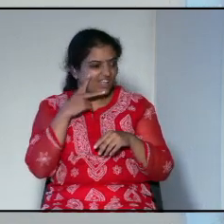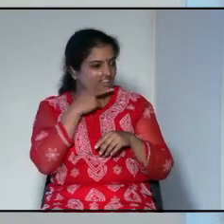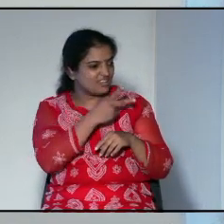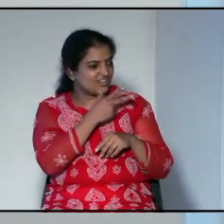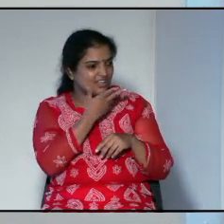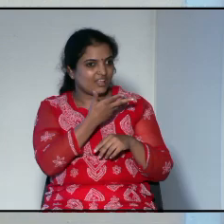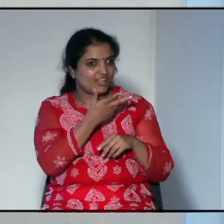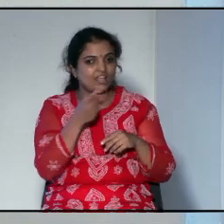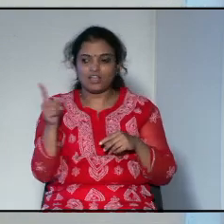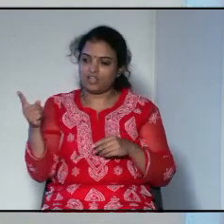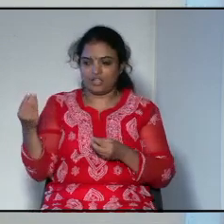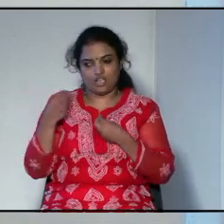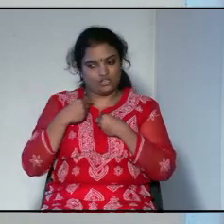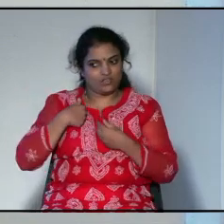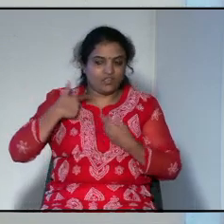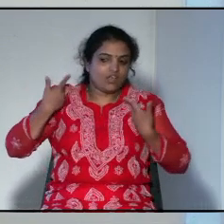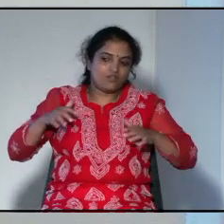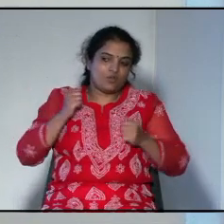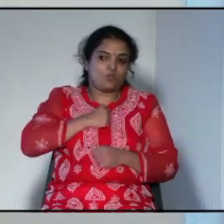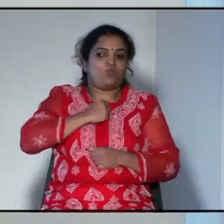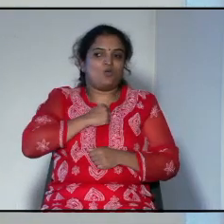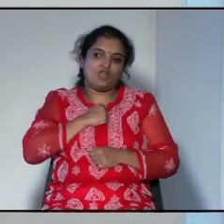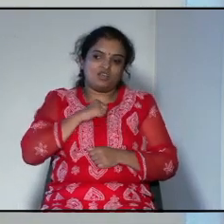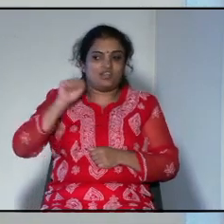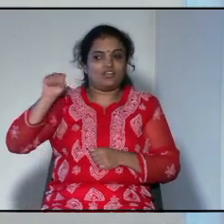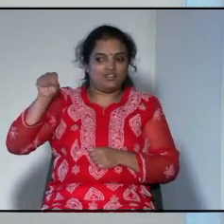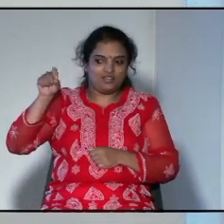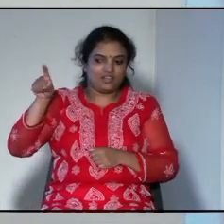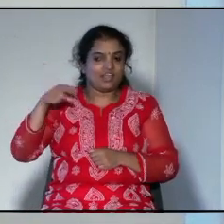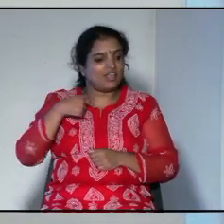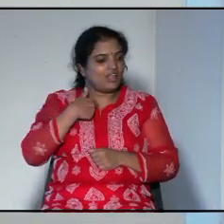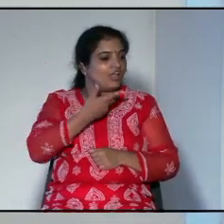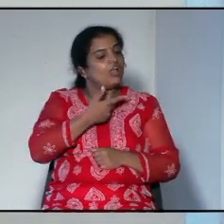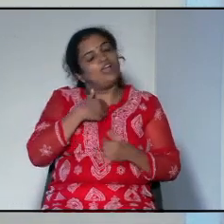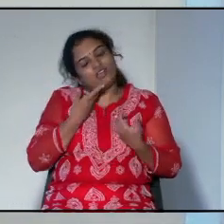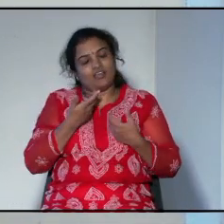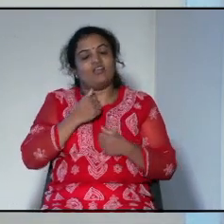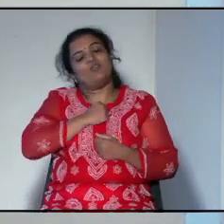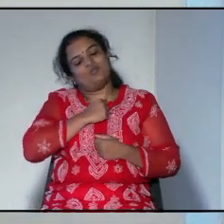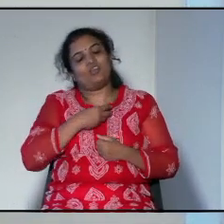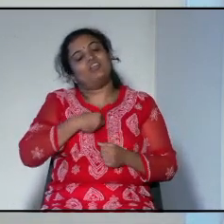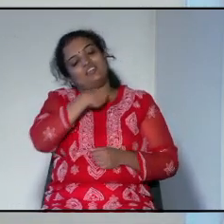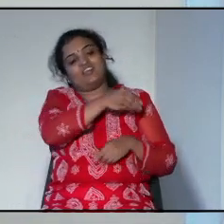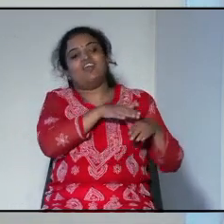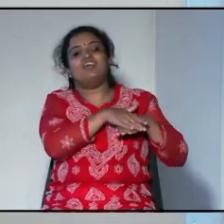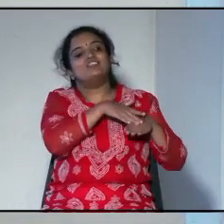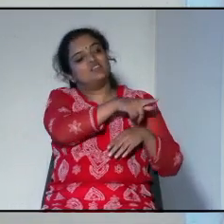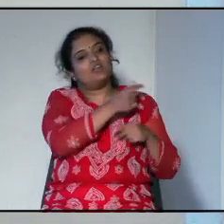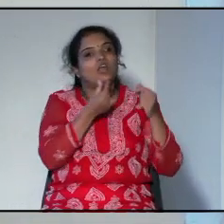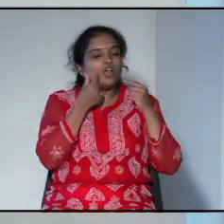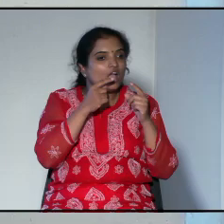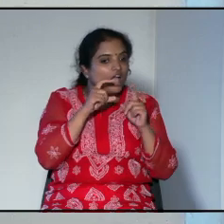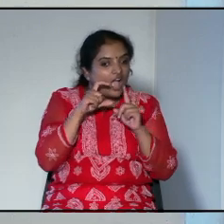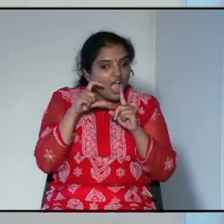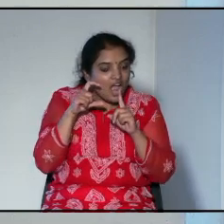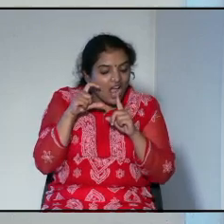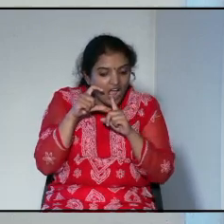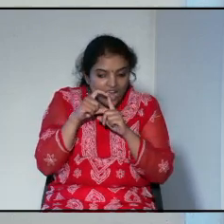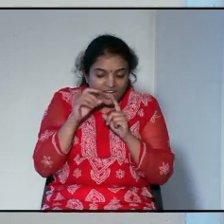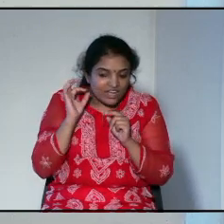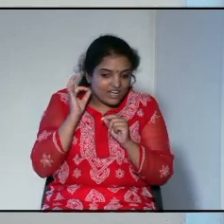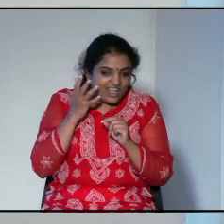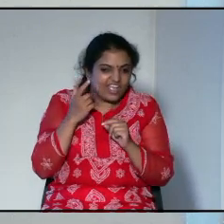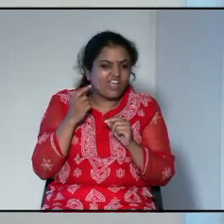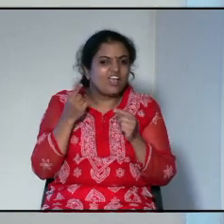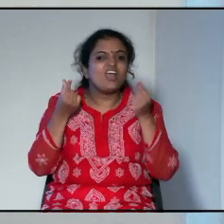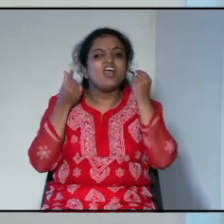"तुम हमको दे दिया तब तो हमारा हो गया." I said, "हाँ." She's saying, "हम उसका जो करे." I said, "एकदम." She's saying, "देखो, हम पहनेगा हम तो